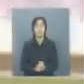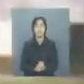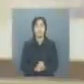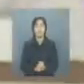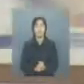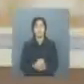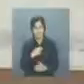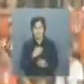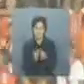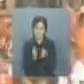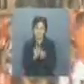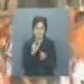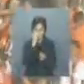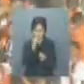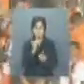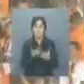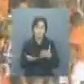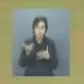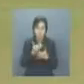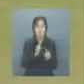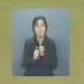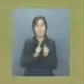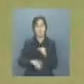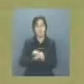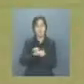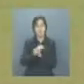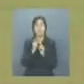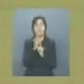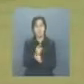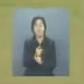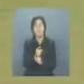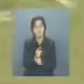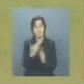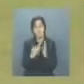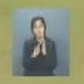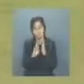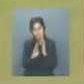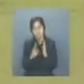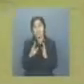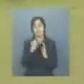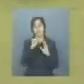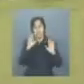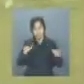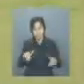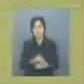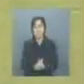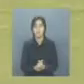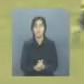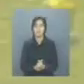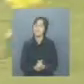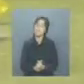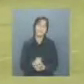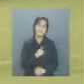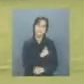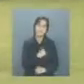การ3แต้มเพื่อได้สิทธิ์เลื่อนชั้นขึ้นไปเล่นสปอนเซอร์ไทยพรีเมียร์ลีกตามบุรีรัมย์กับชัยนาทนะคะแต่ว่าเจ้าถิ่นต้องผิดหวังโดนบุรีรัม